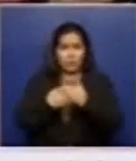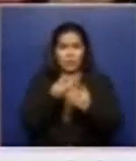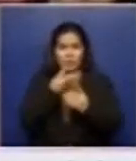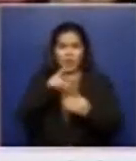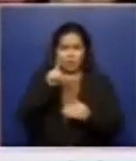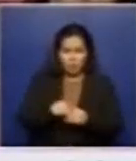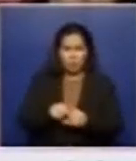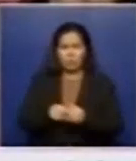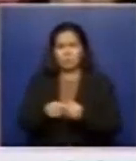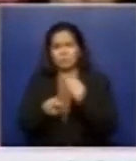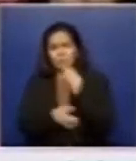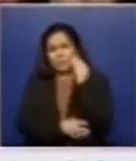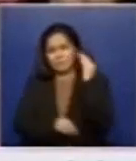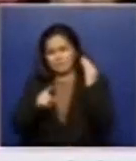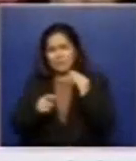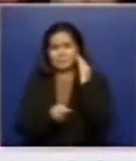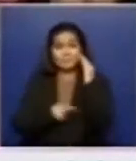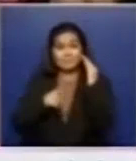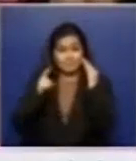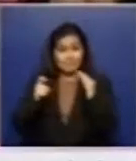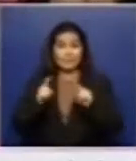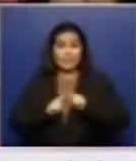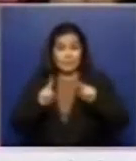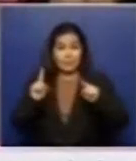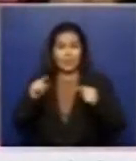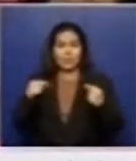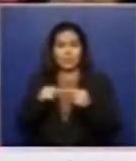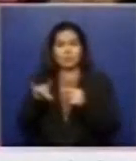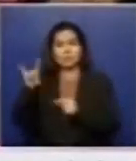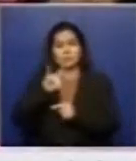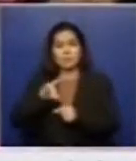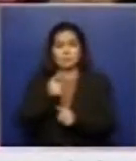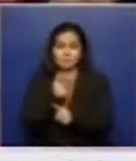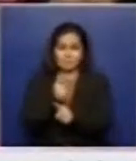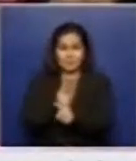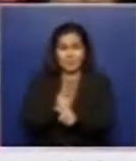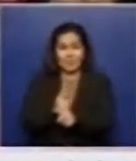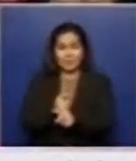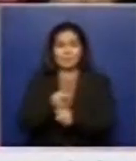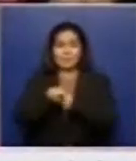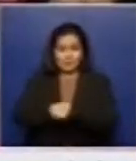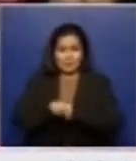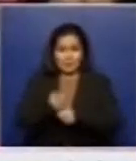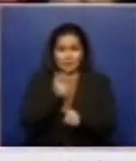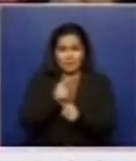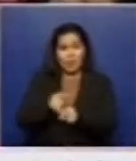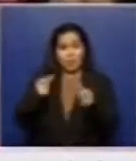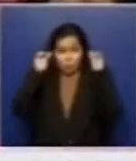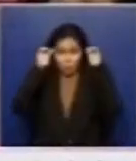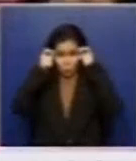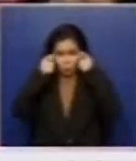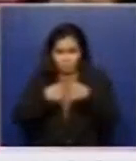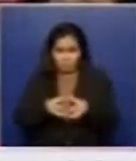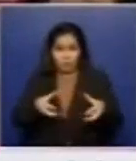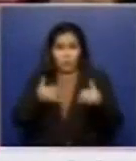กมันก็ตกยางก็ตกเหลืออย่างเดียวครับปศุสัตว์เกษตรคือโครงการเลี้ยงโคขุนครับวันนี้ประเทศเ